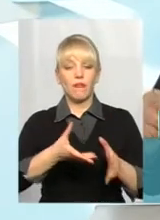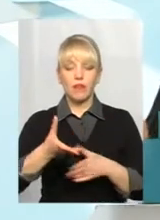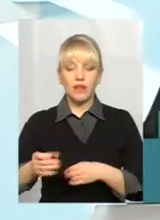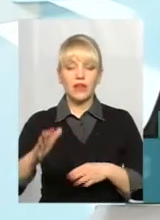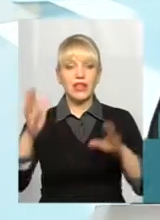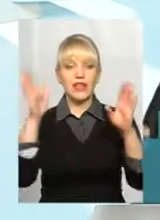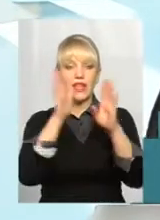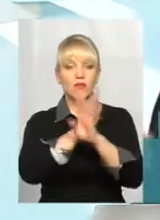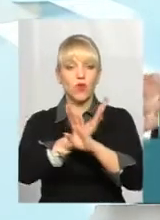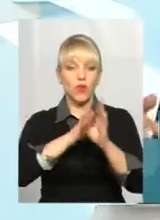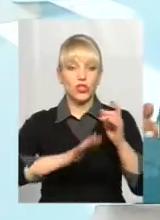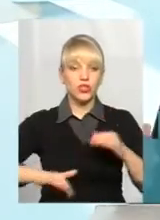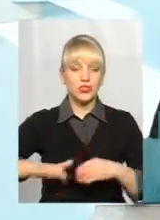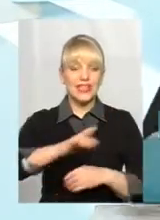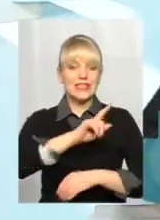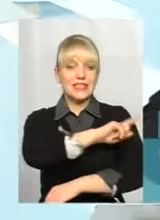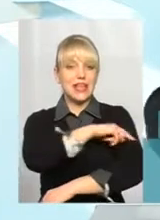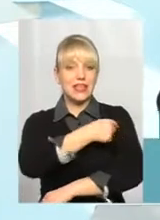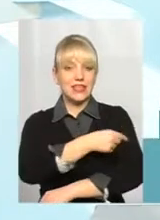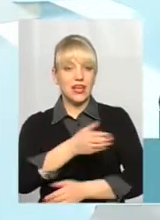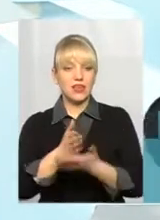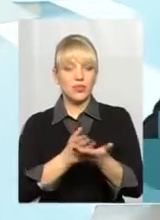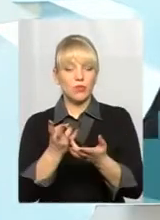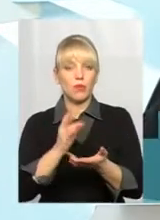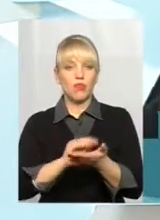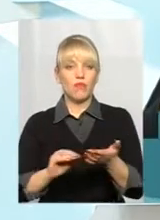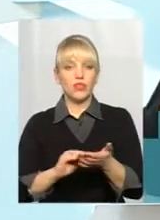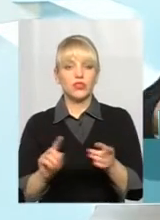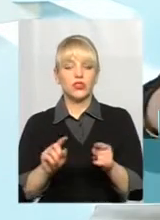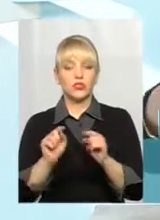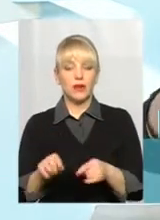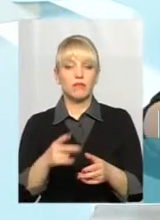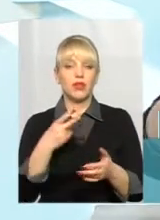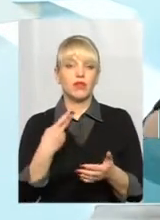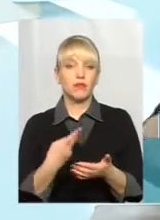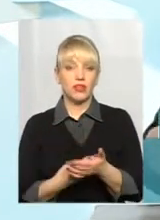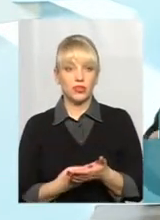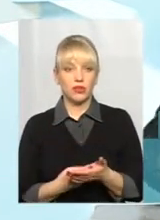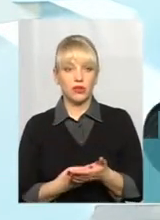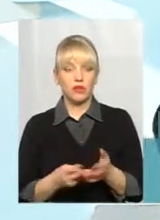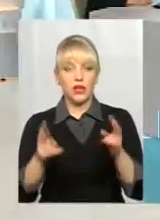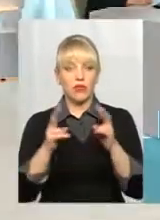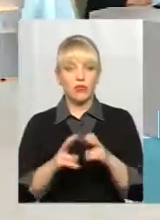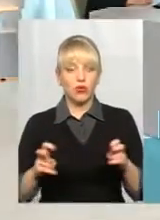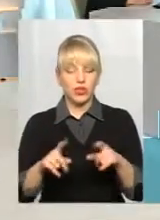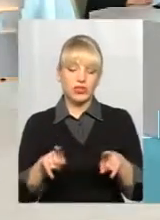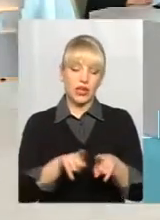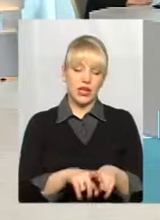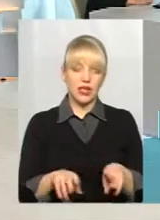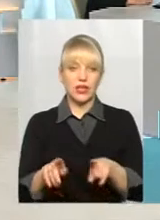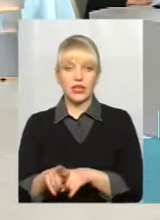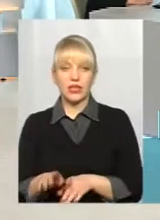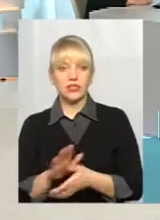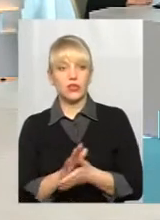От санітарна служба може вписати, що там повинна передбачено, проаналізована така